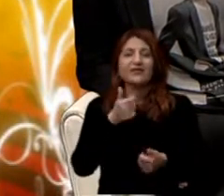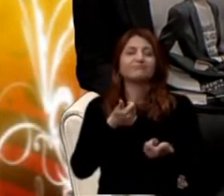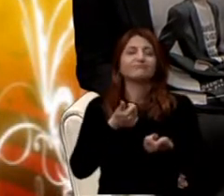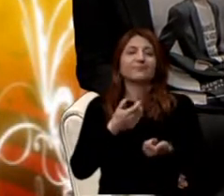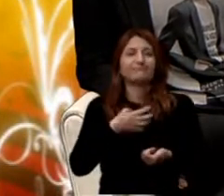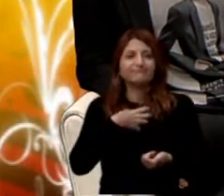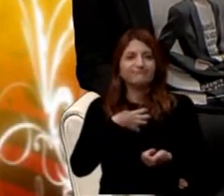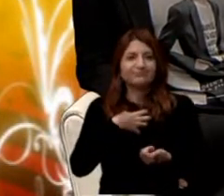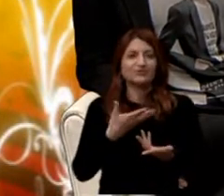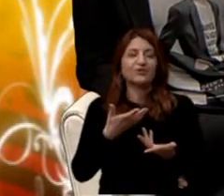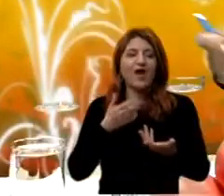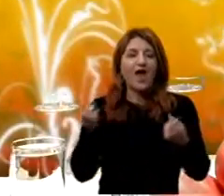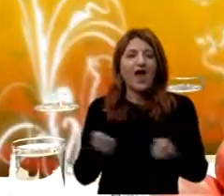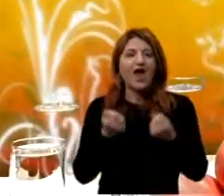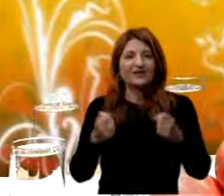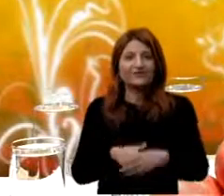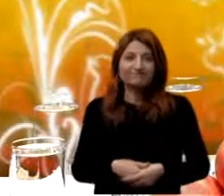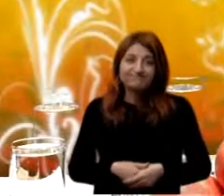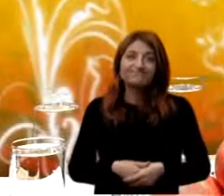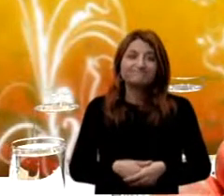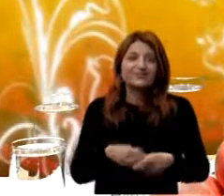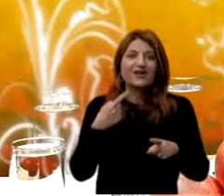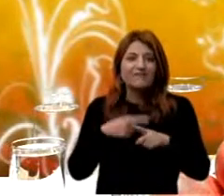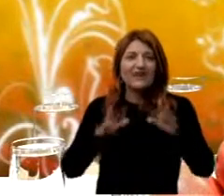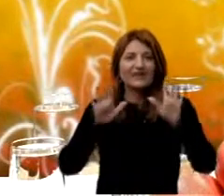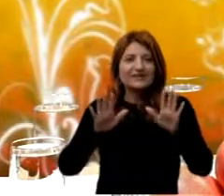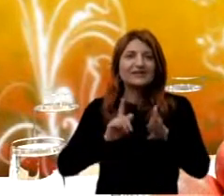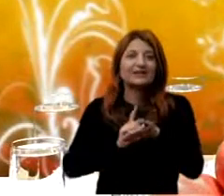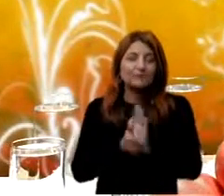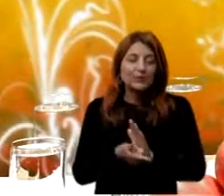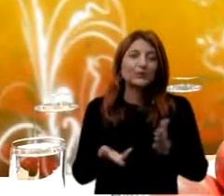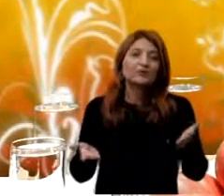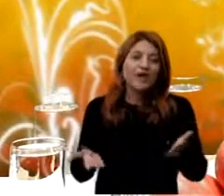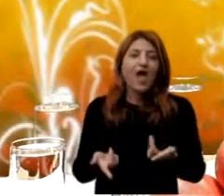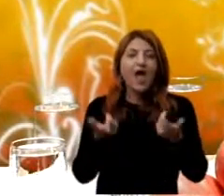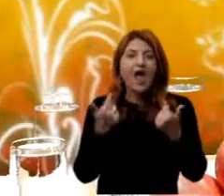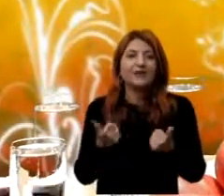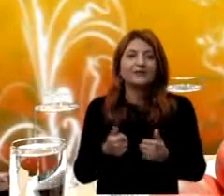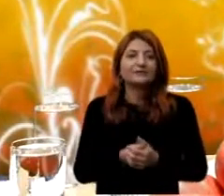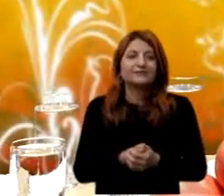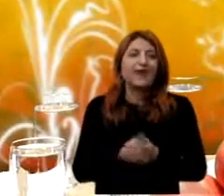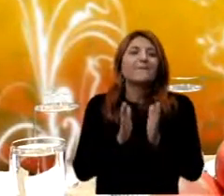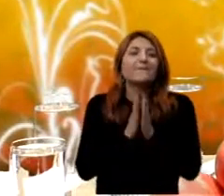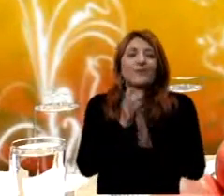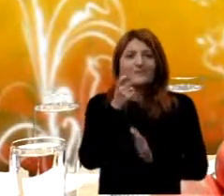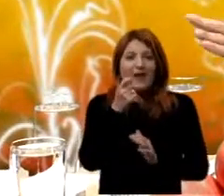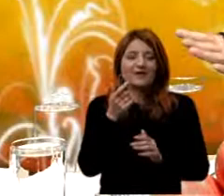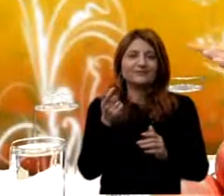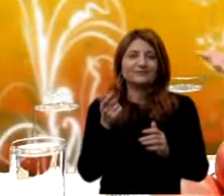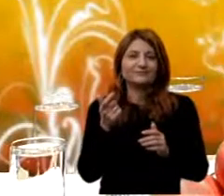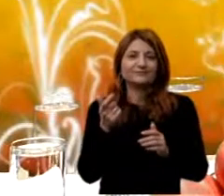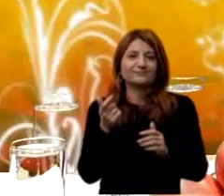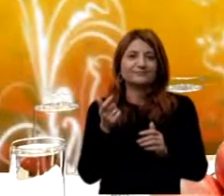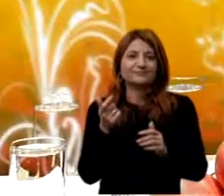aktivnost. I nama fali tih 10 minuta, ali vi se morate dignuti i otići. Molim jednu malu reklamu kroz to vrijeme da